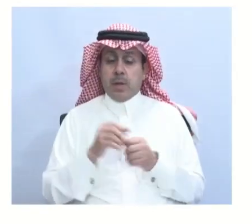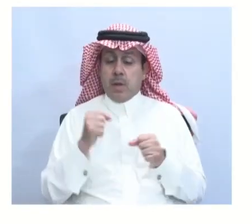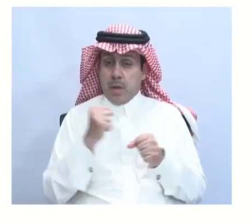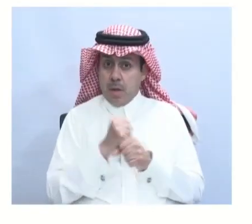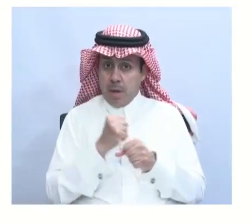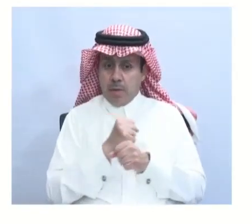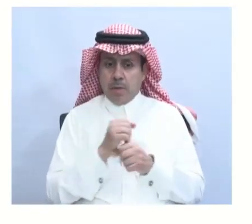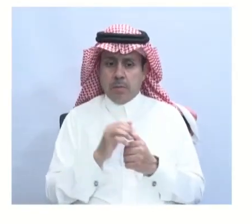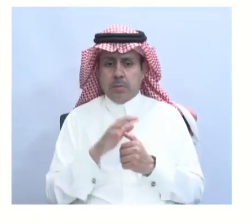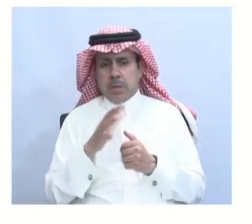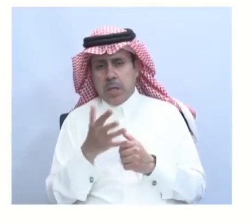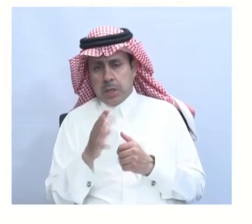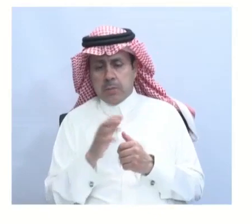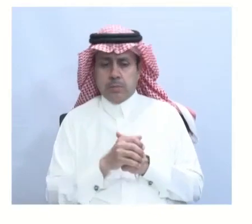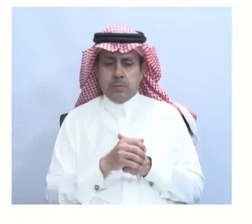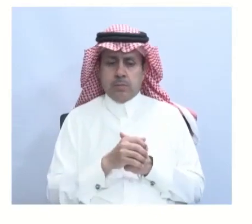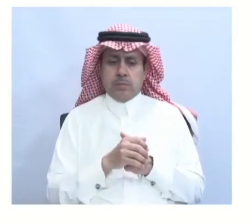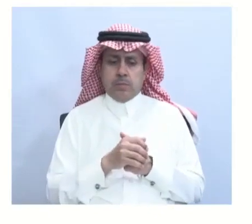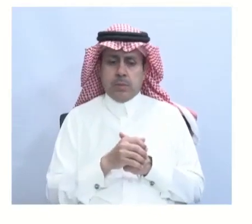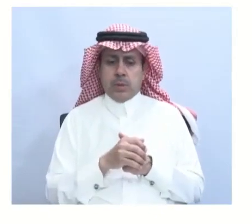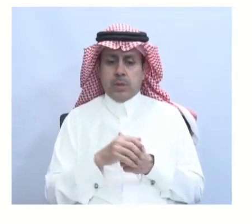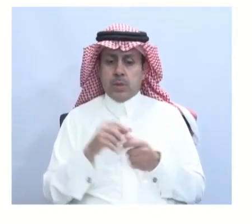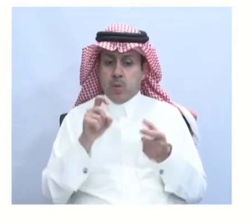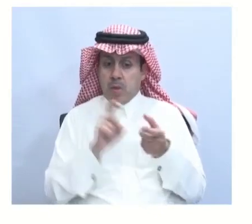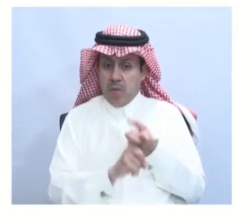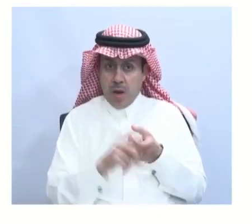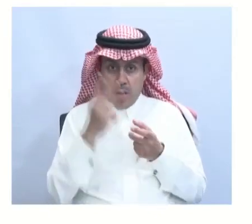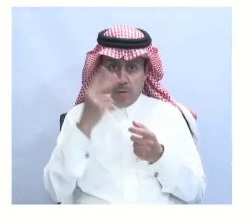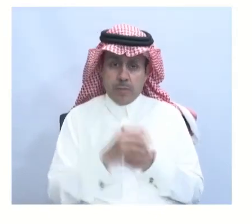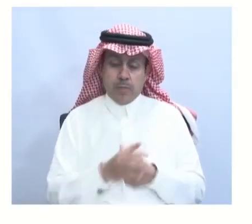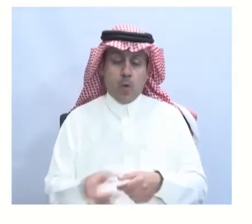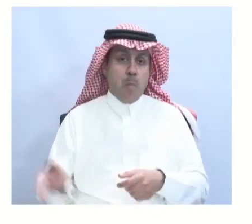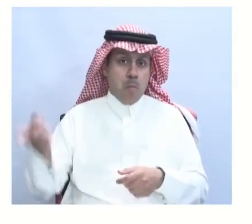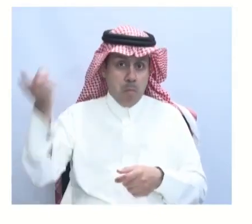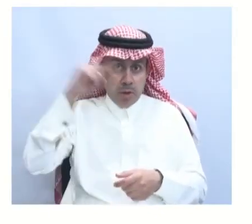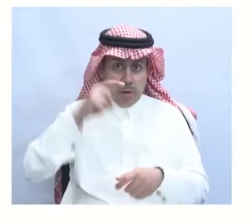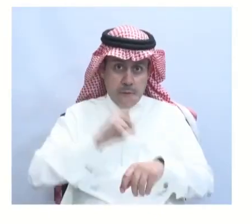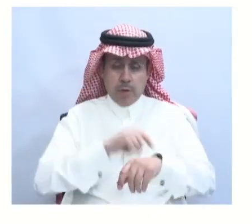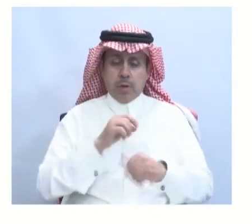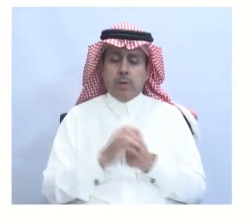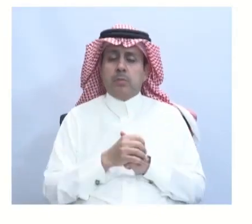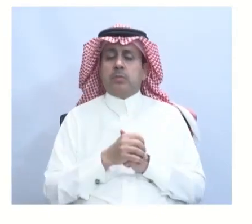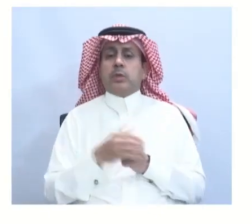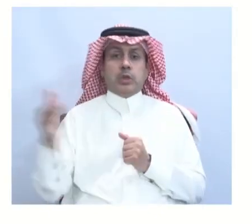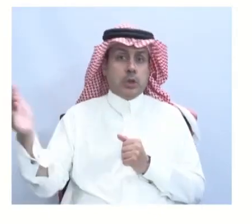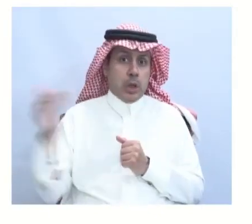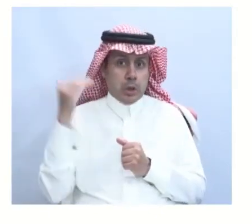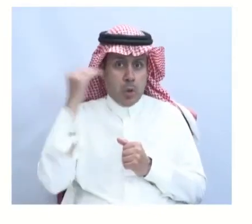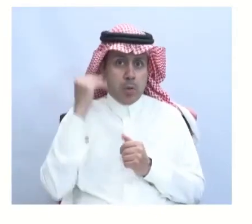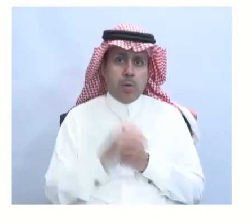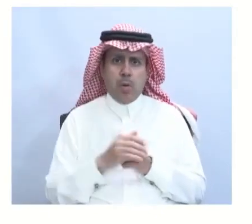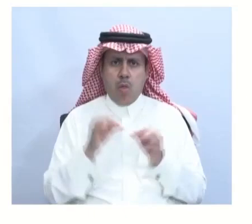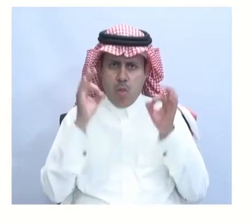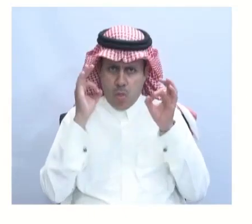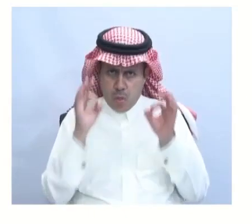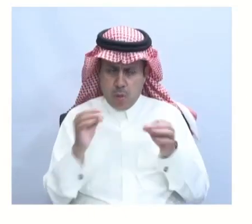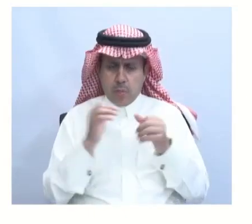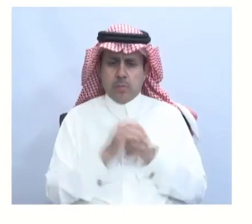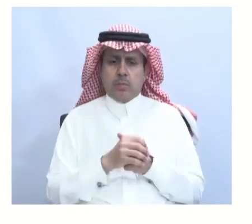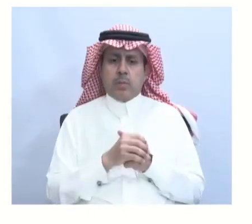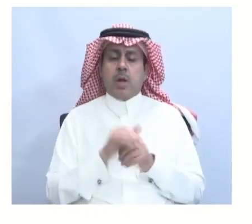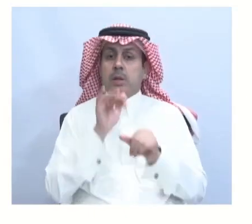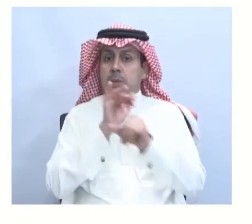ايها الطلاب والطالبات احيانا ان يتزوج اثنان وبعد فتره تاتي امراه موثوقه